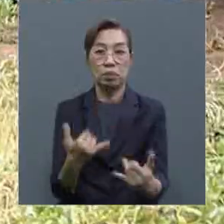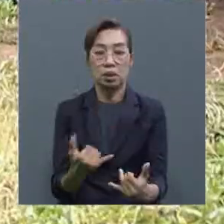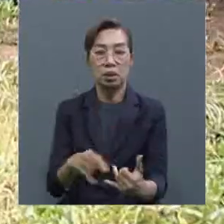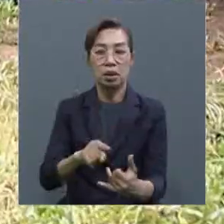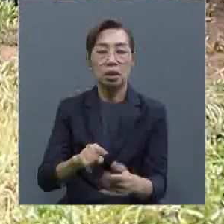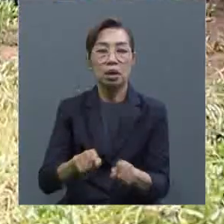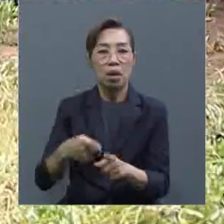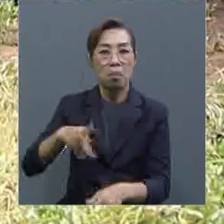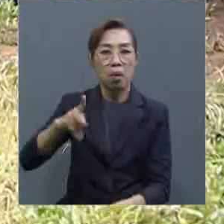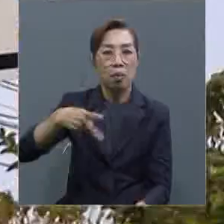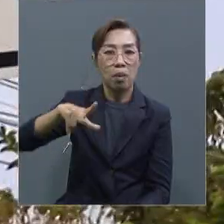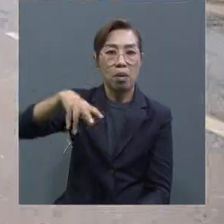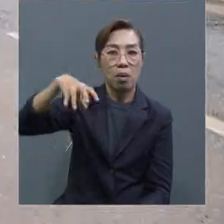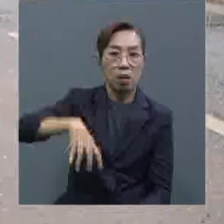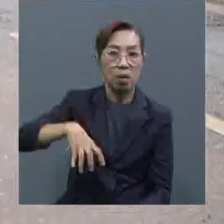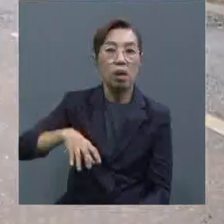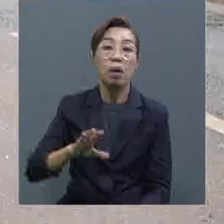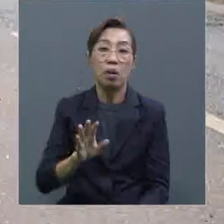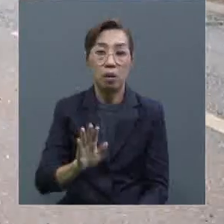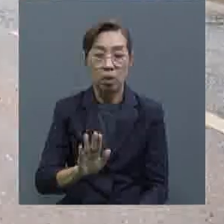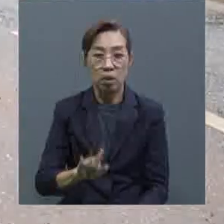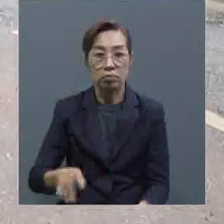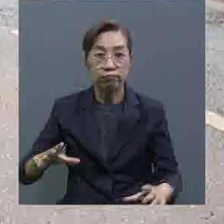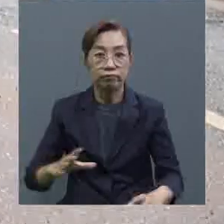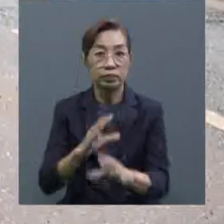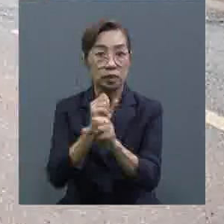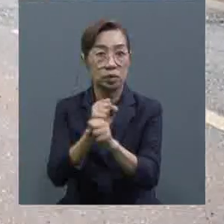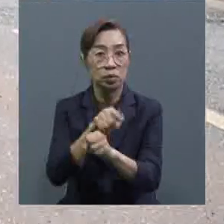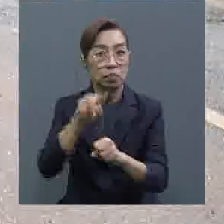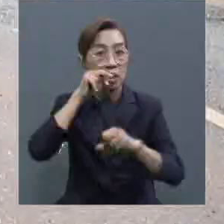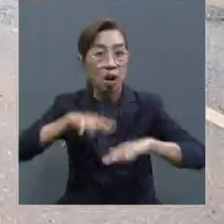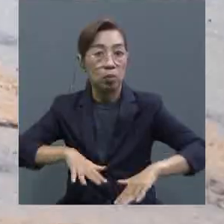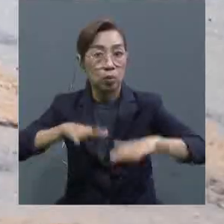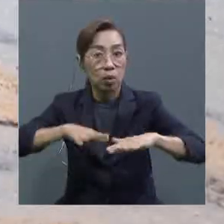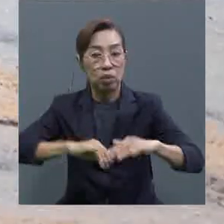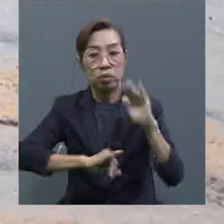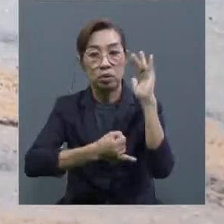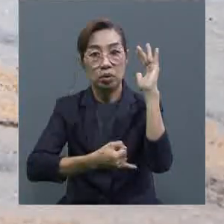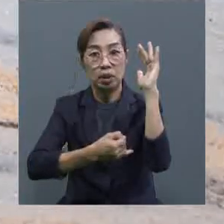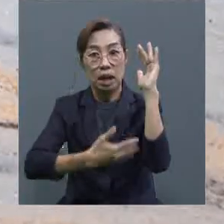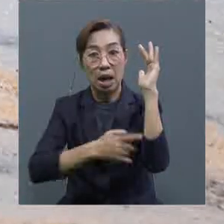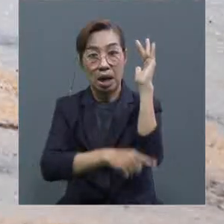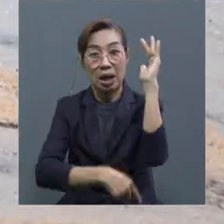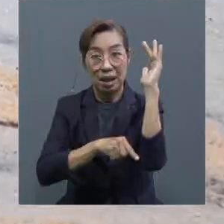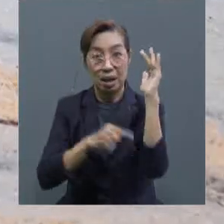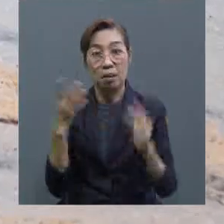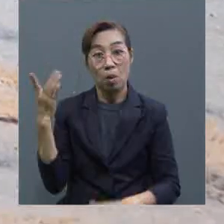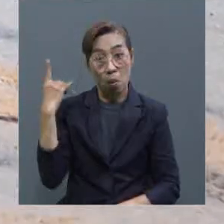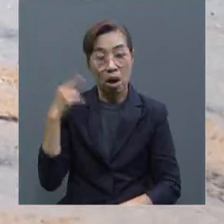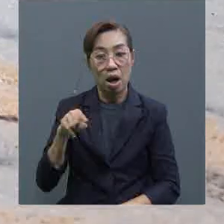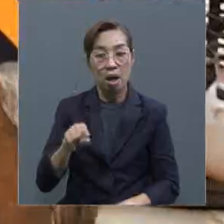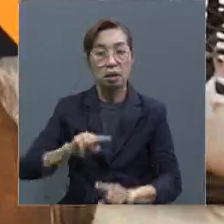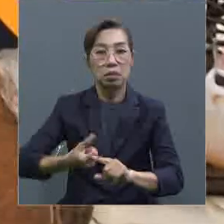โดยสำนักงานป้องกันและบรรเทาสาธารณภัยที่สรุปเหตุการณ์อุทกภัยในพื้นที่ภาคใต้เมื่อวานนี้